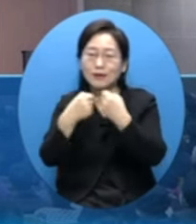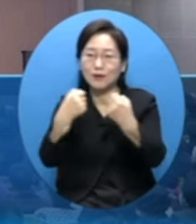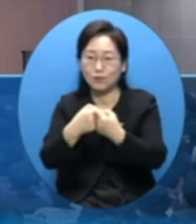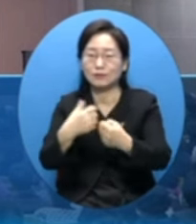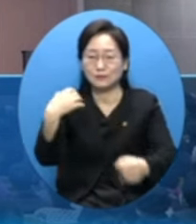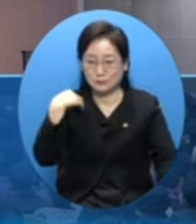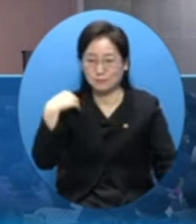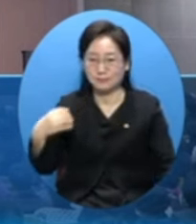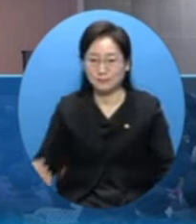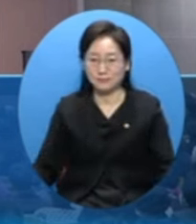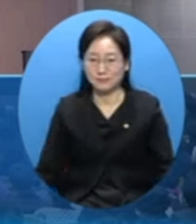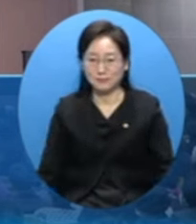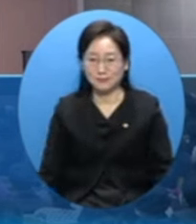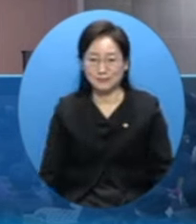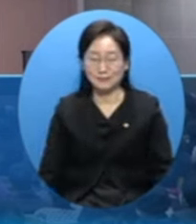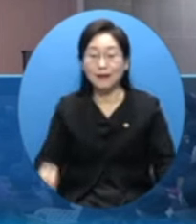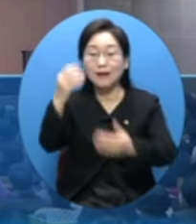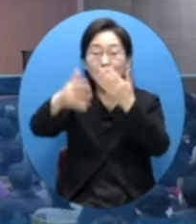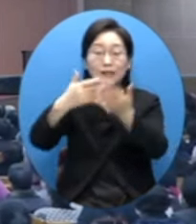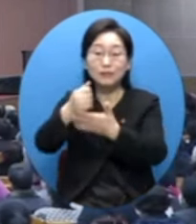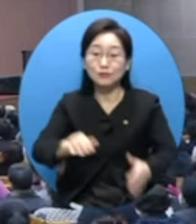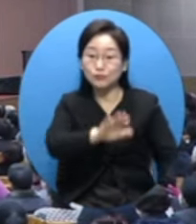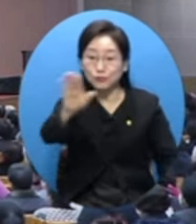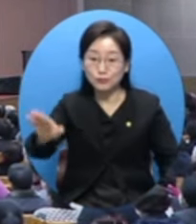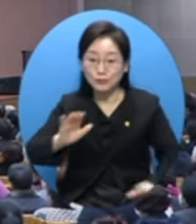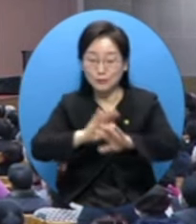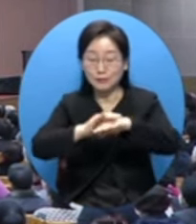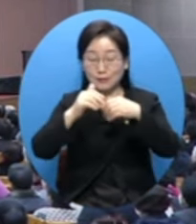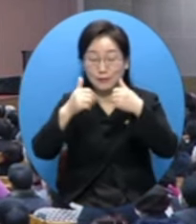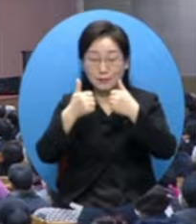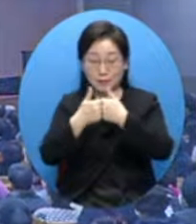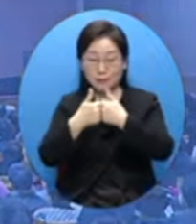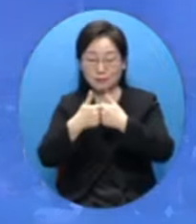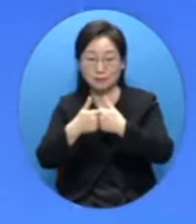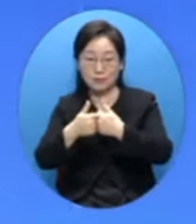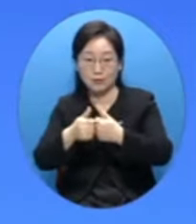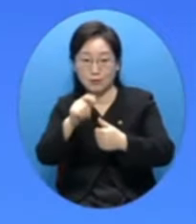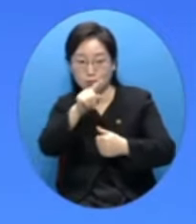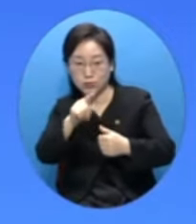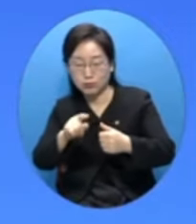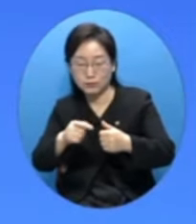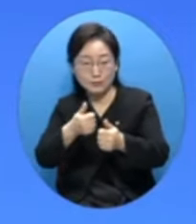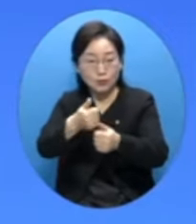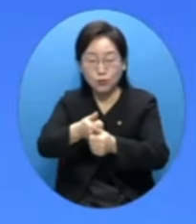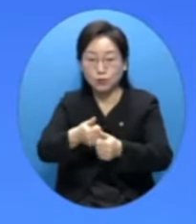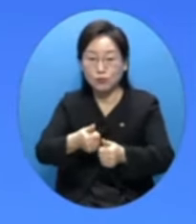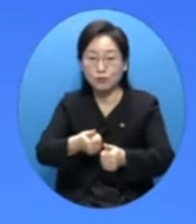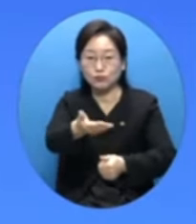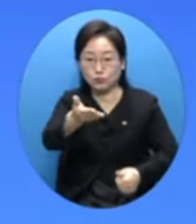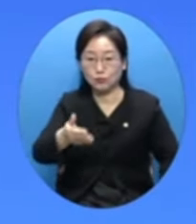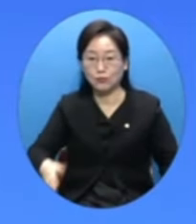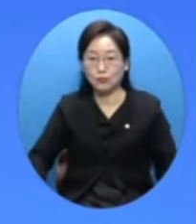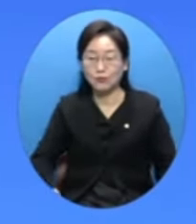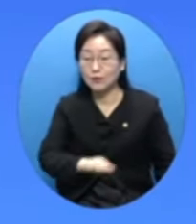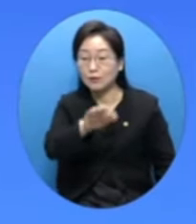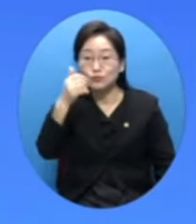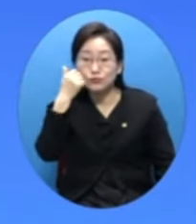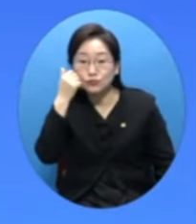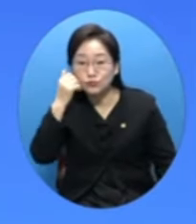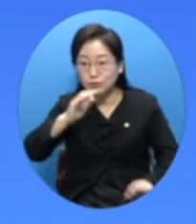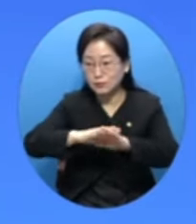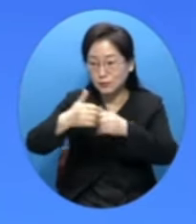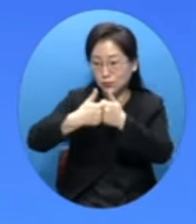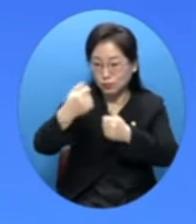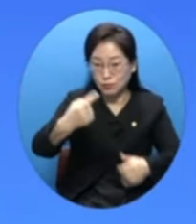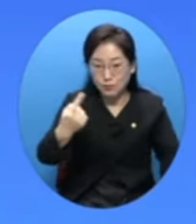하였노라. 하나님이 우리를 대적하여 싸워주시는 것입니다. 어떤 대적이 우리에게